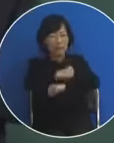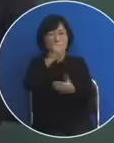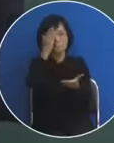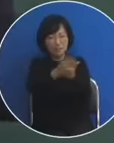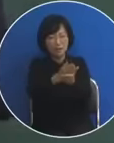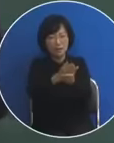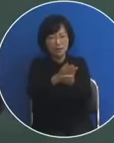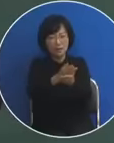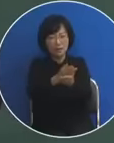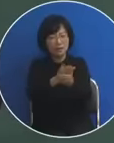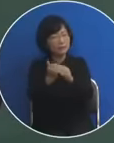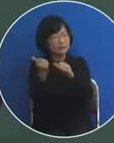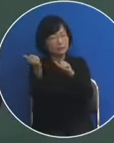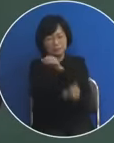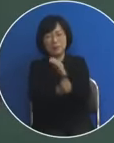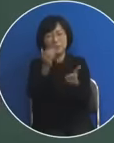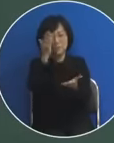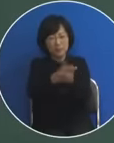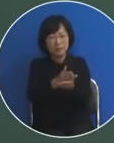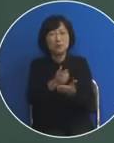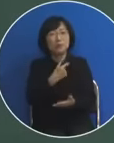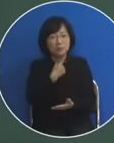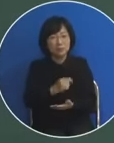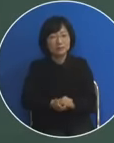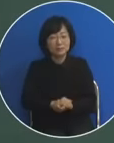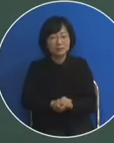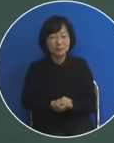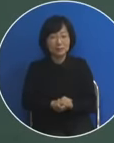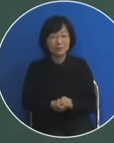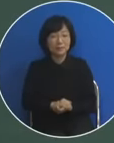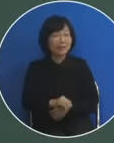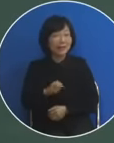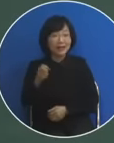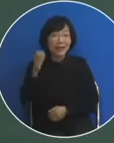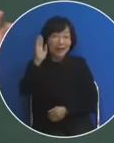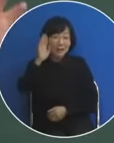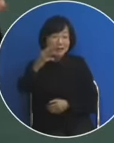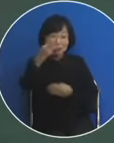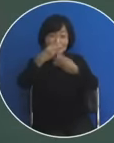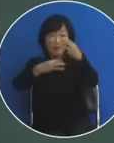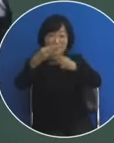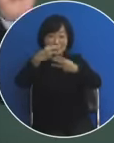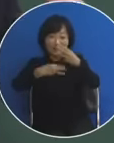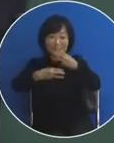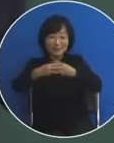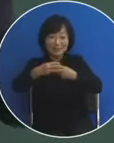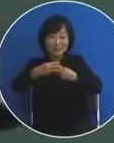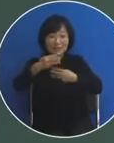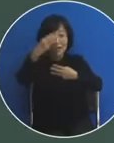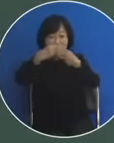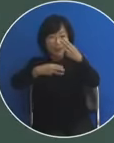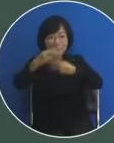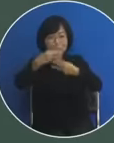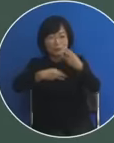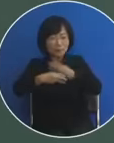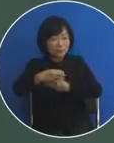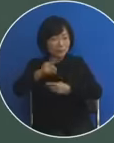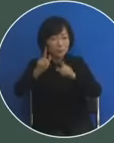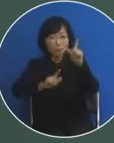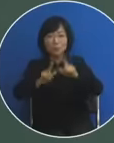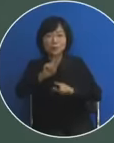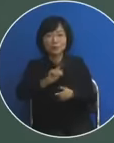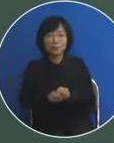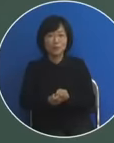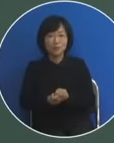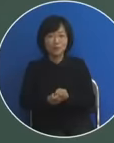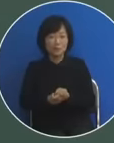꼭 기억해야 됩니다. You must remember this. 특히 우리나 렘넌트들은 앞으로 나가는데 얘들은요 성경구절 하나 안 읽지요. 기도 1분도 안